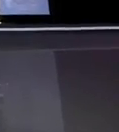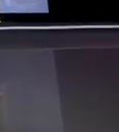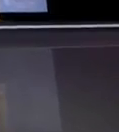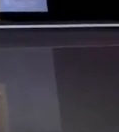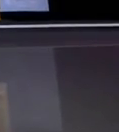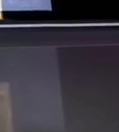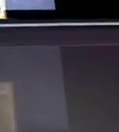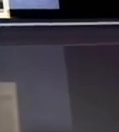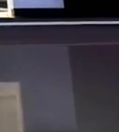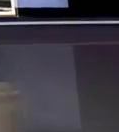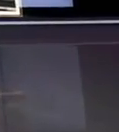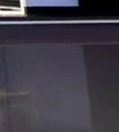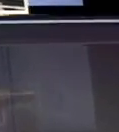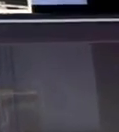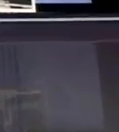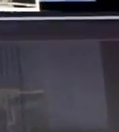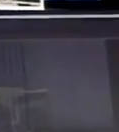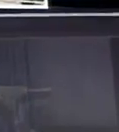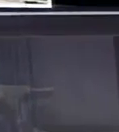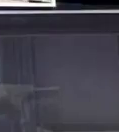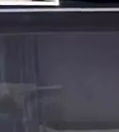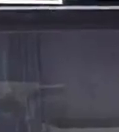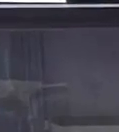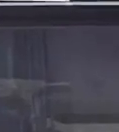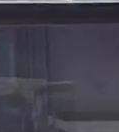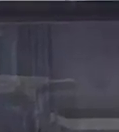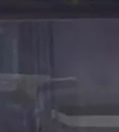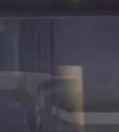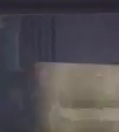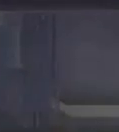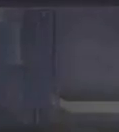244คนนั่นเองค่ะทั้งหมดนี้คือความเคลื่อนไหวที่เกิดขึ้นล่าสุดค่ะ ขอบคุณนะครับ